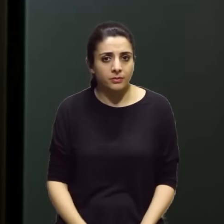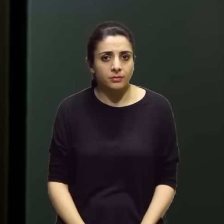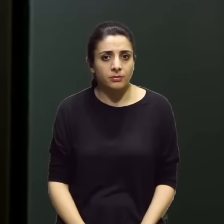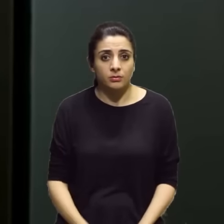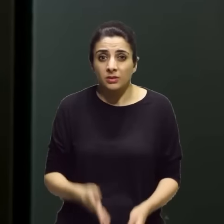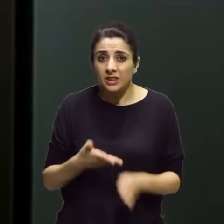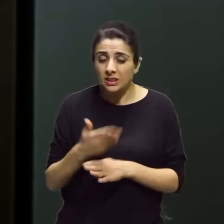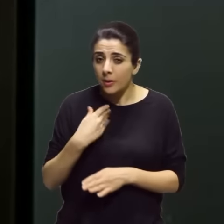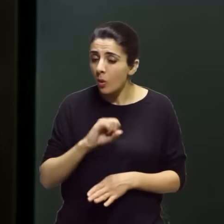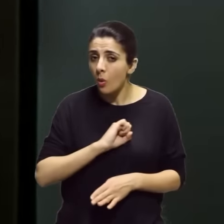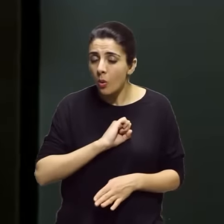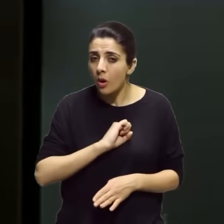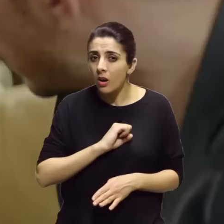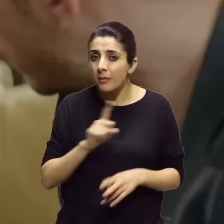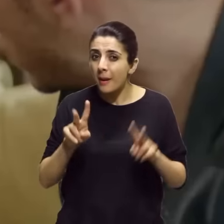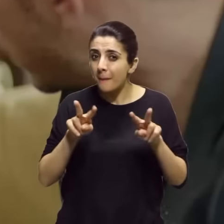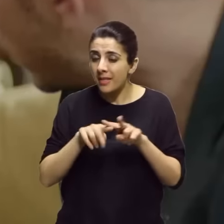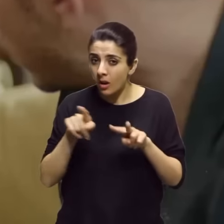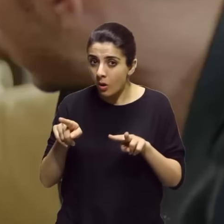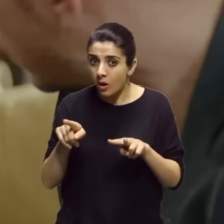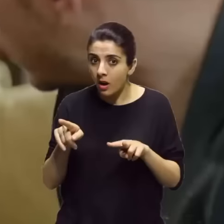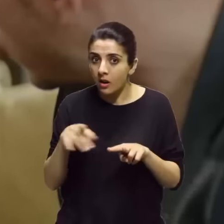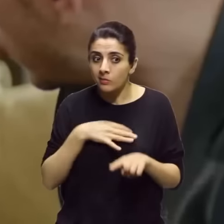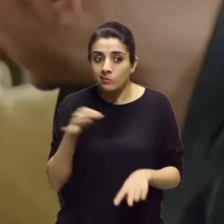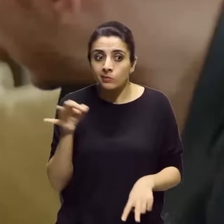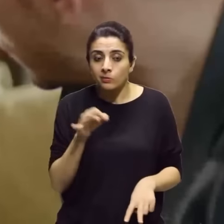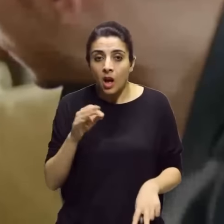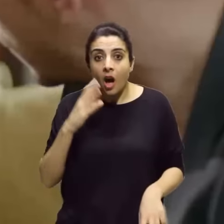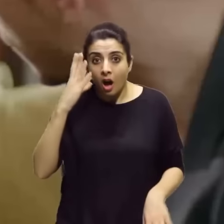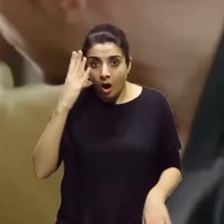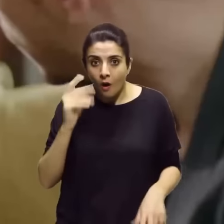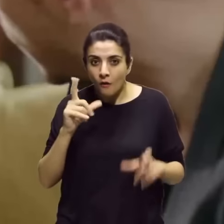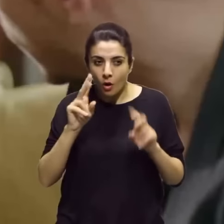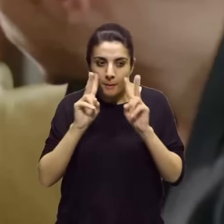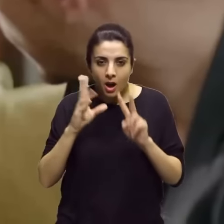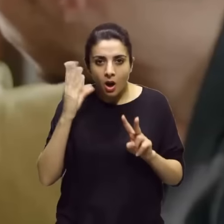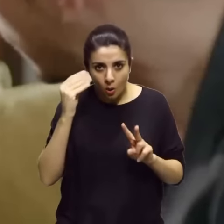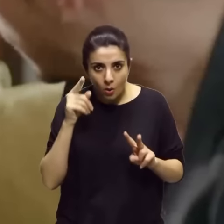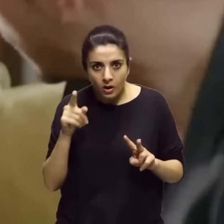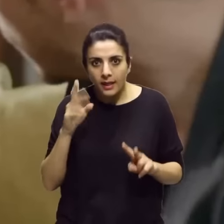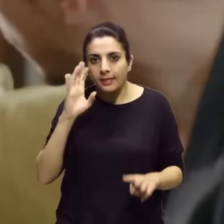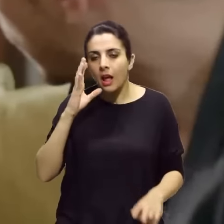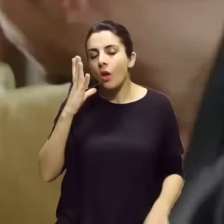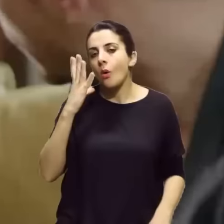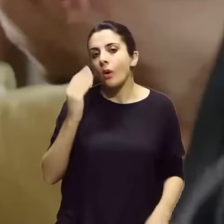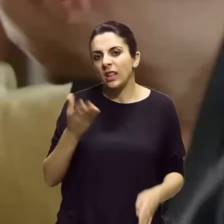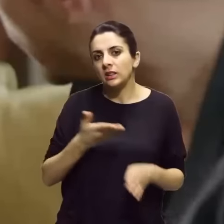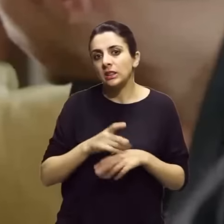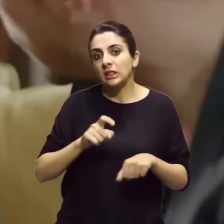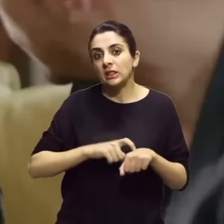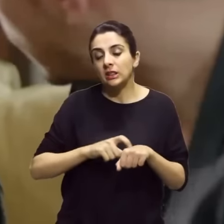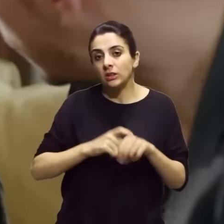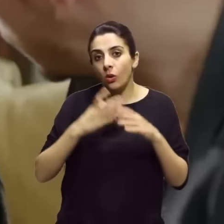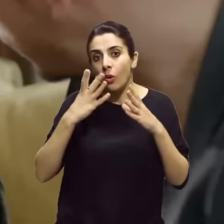dikkatle dinliyor. Korkum. Şimdi bu Menteş kendine oyun oynandığını anlayınca, ki fotoğraflara bakınca anlayacak, çıldıracak. Yani iyice